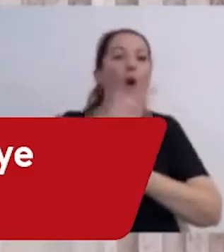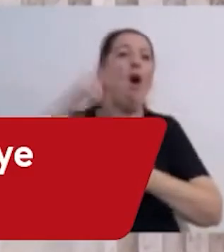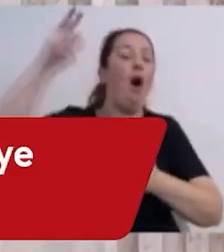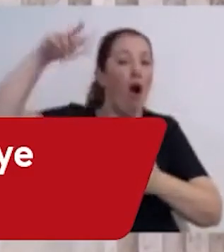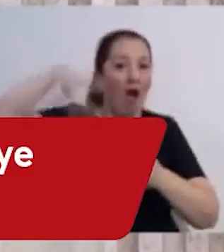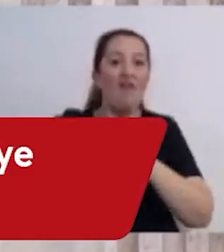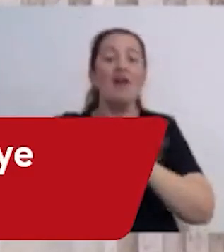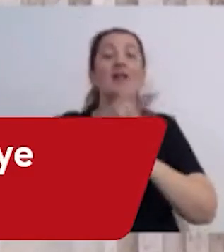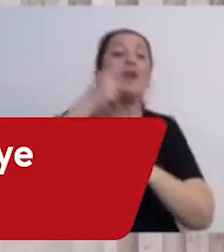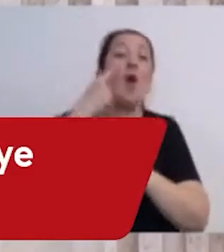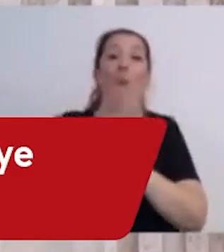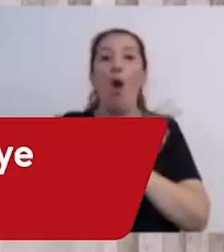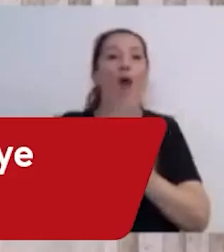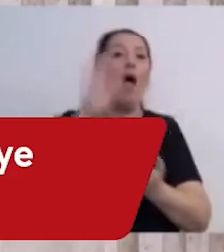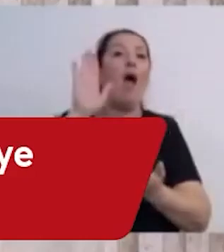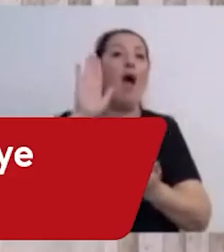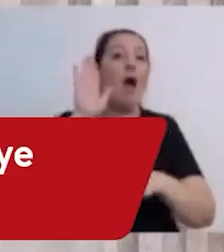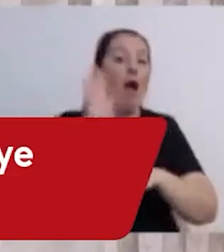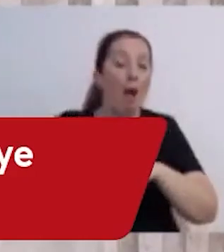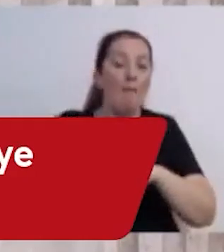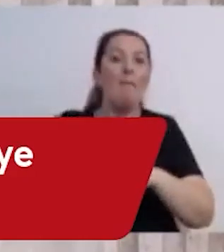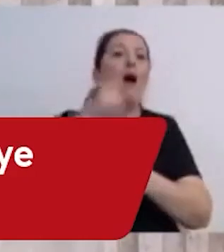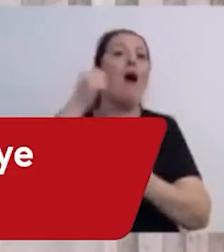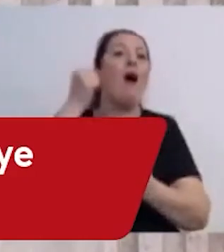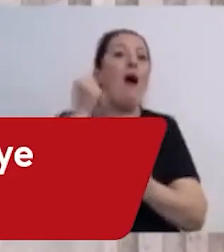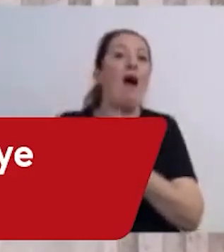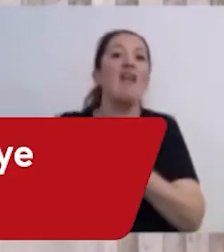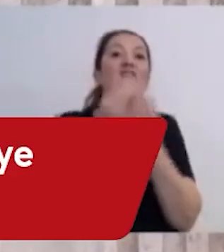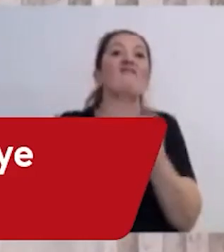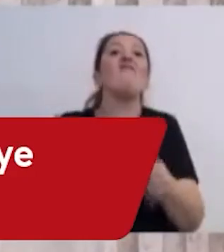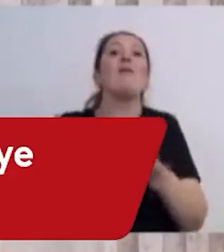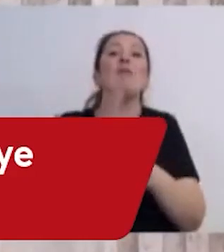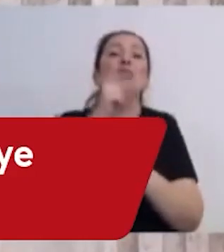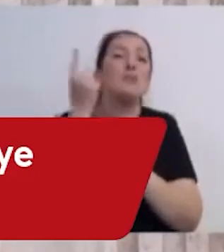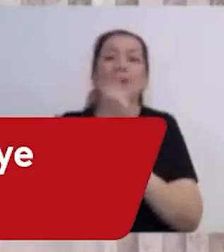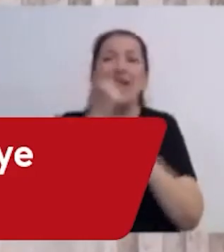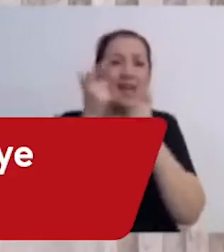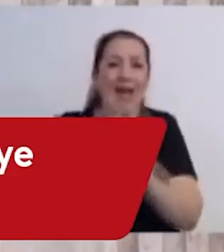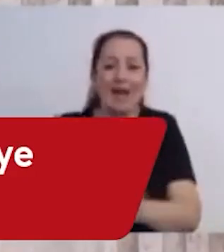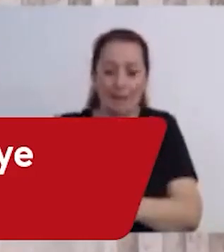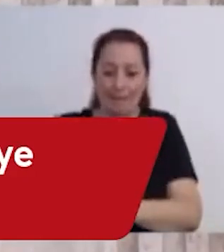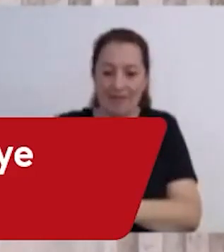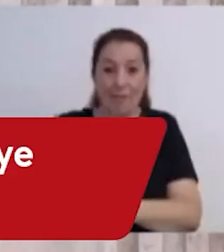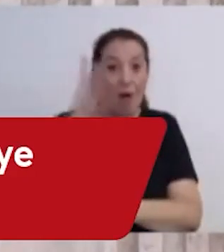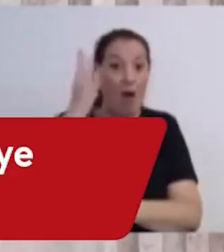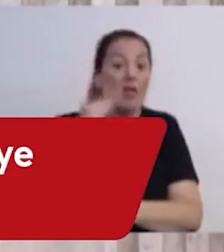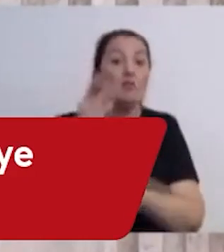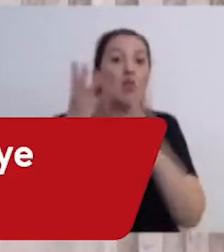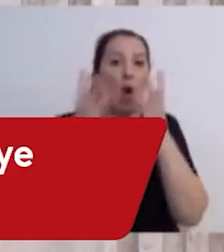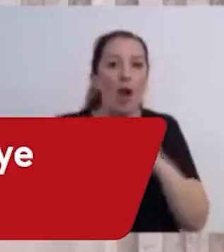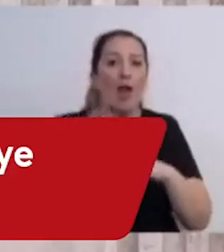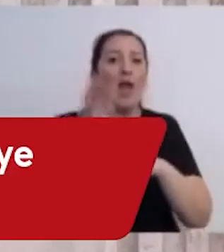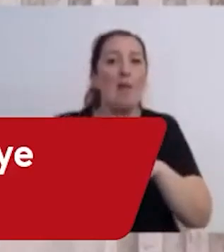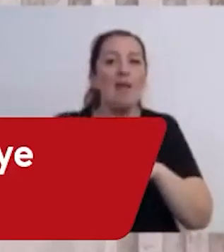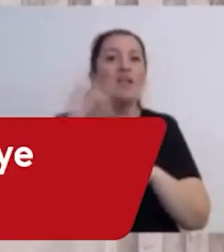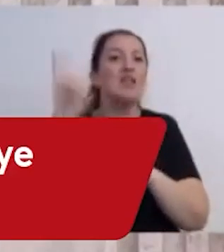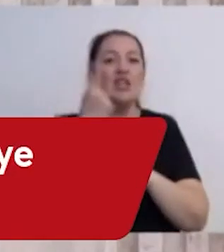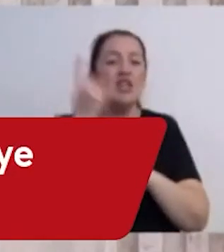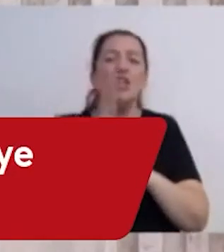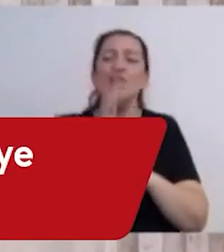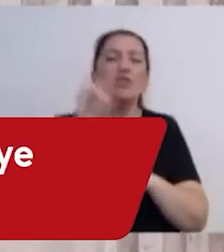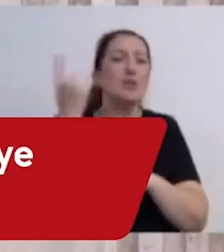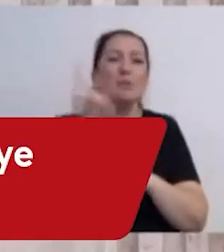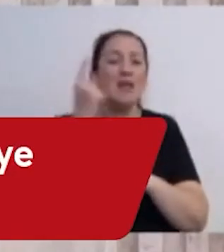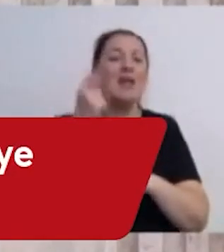vermiyor. Hiçbir yerde bizim anlayışımızda olanlar yapılan hiçbir yatırıma